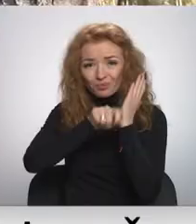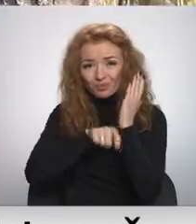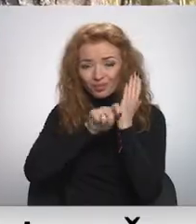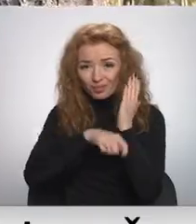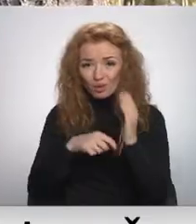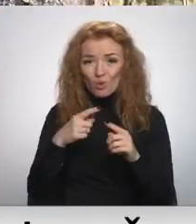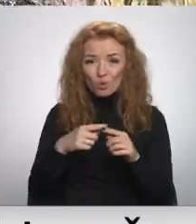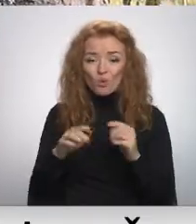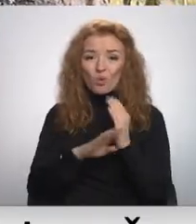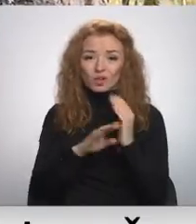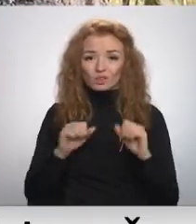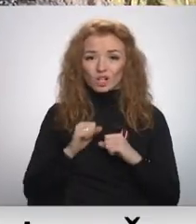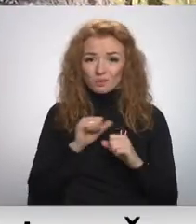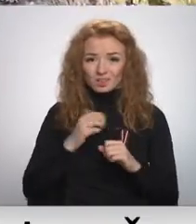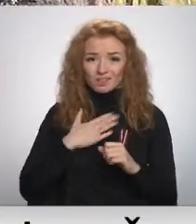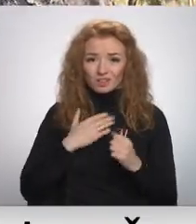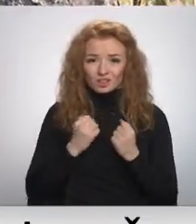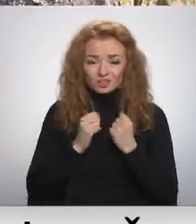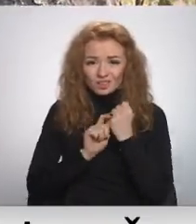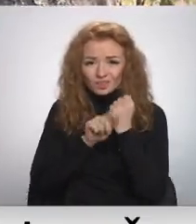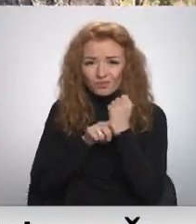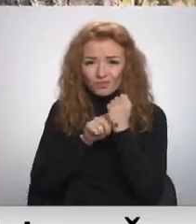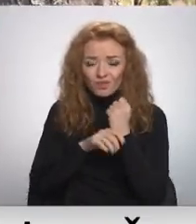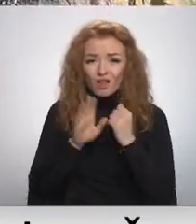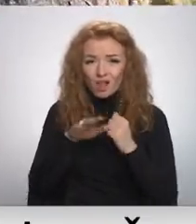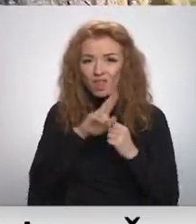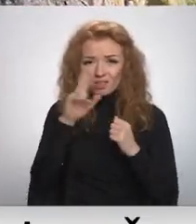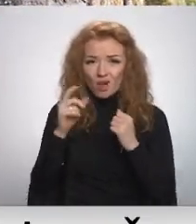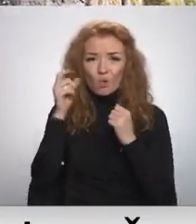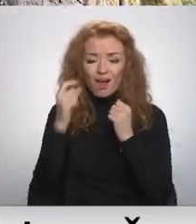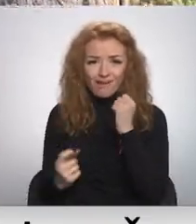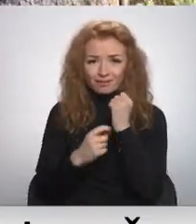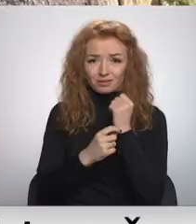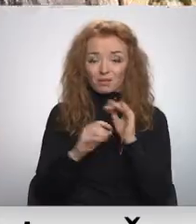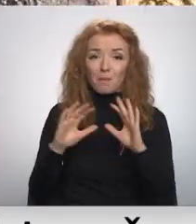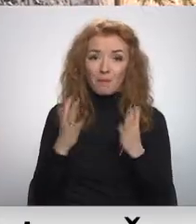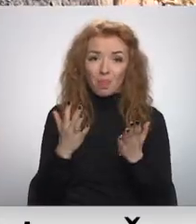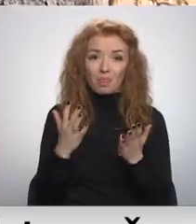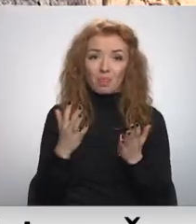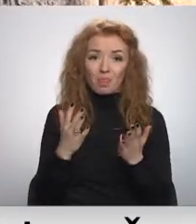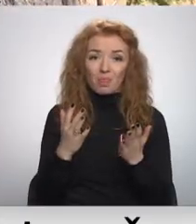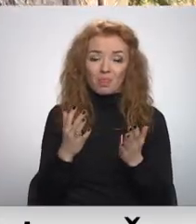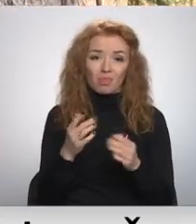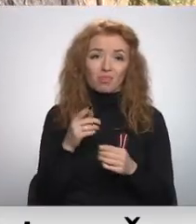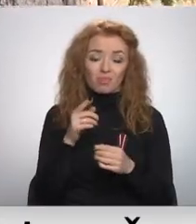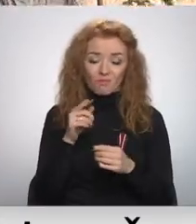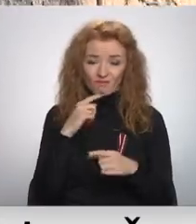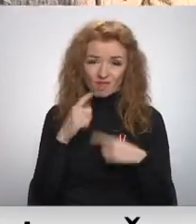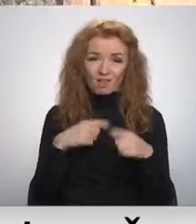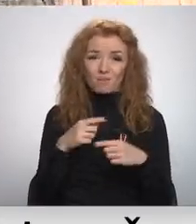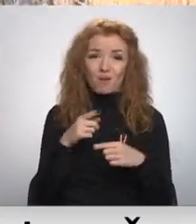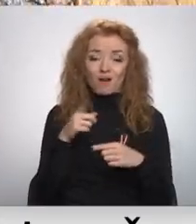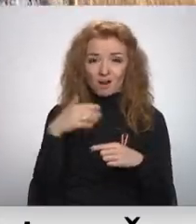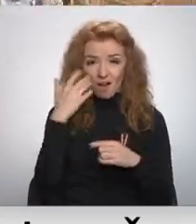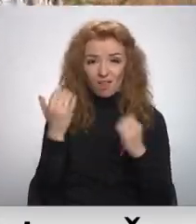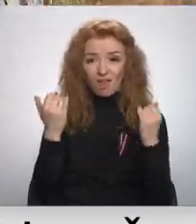kūks cenšās sev aizsargot, lai natiktu kaitēkli īkšā kaut kaidi, bet parasti tas nenūstrodoja. Un tī, kur egle